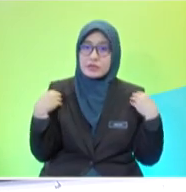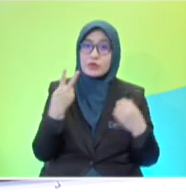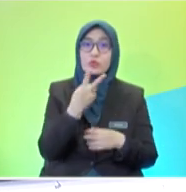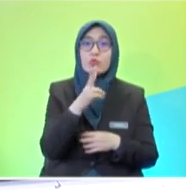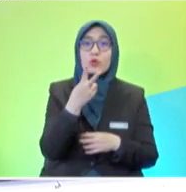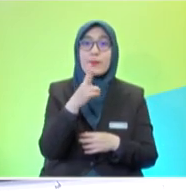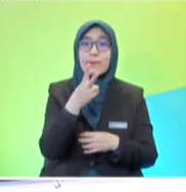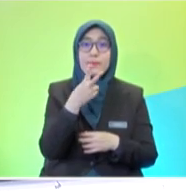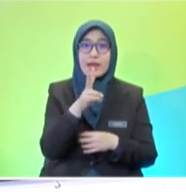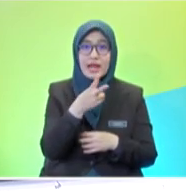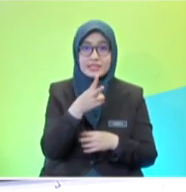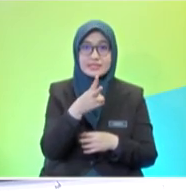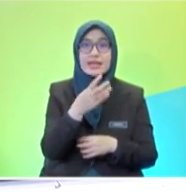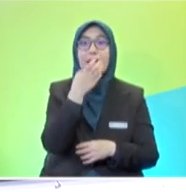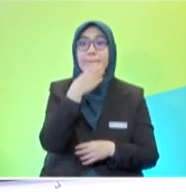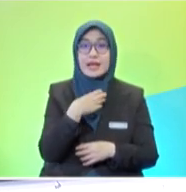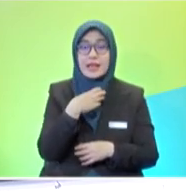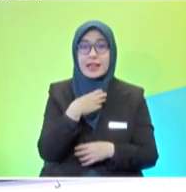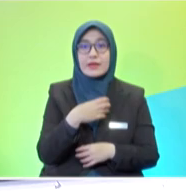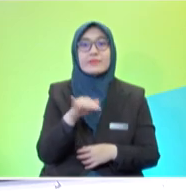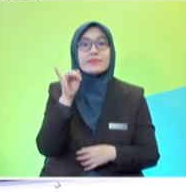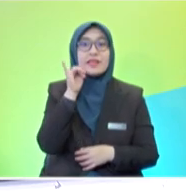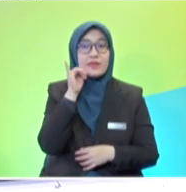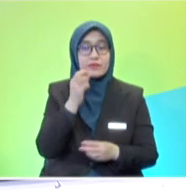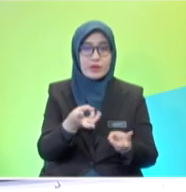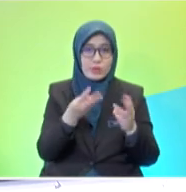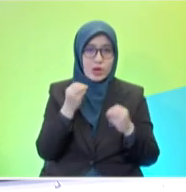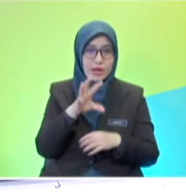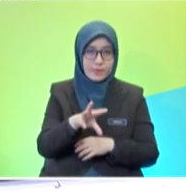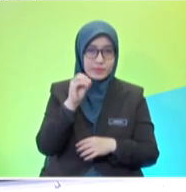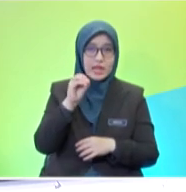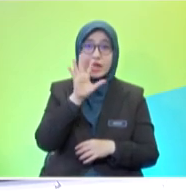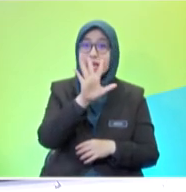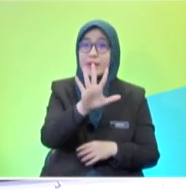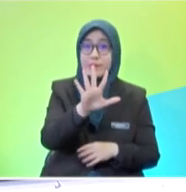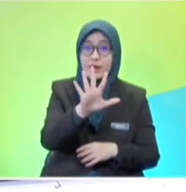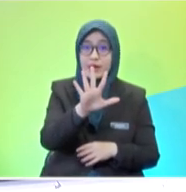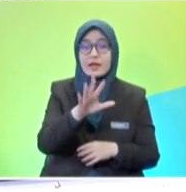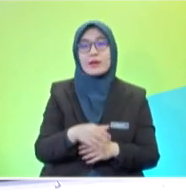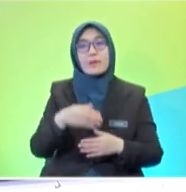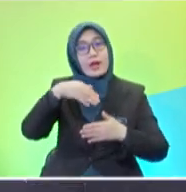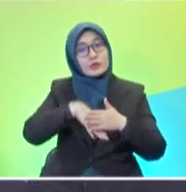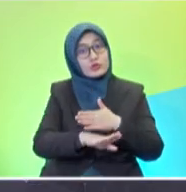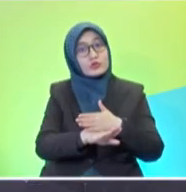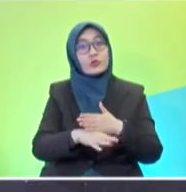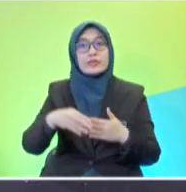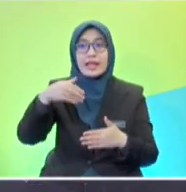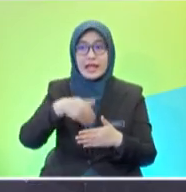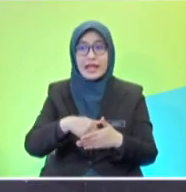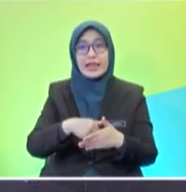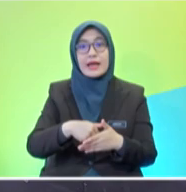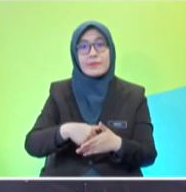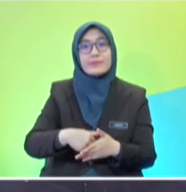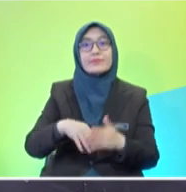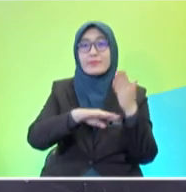dan Ivana ambil 5 biji untuk masuk ke dalam bakulnya boleh deng tolong bagus